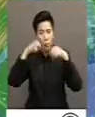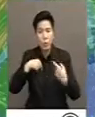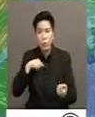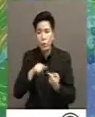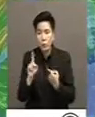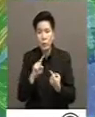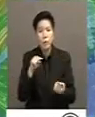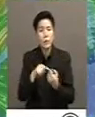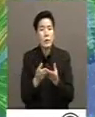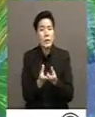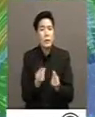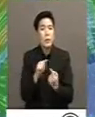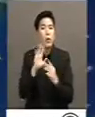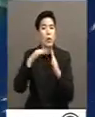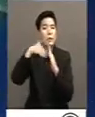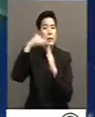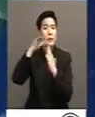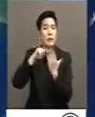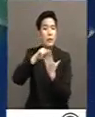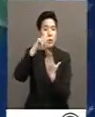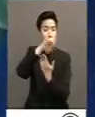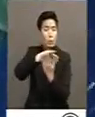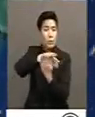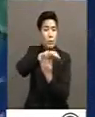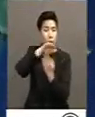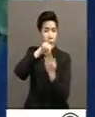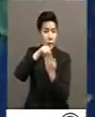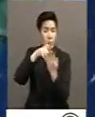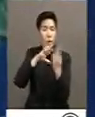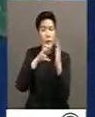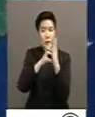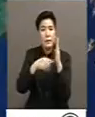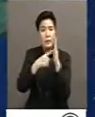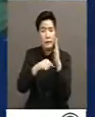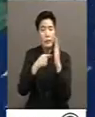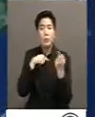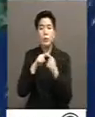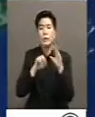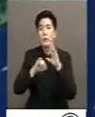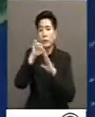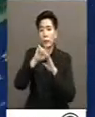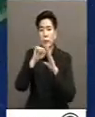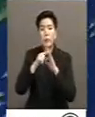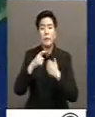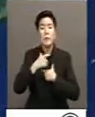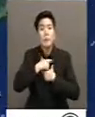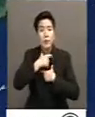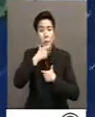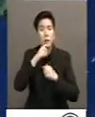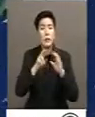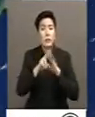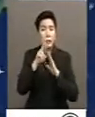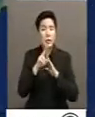จะเป็นพื้นที่ของทางด้านภาคเหนือทางด้านฝั่งตะวันตกรวมถึงบริเวณของพื้นที่ภาคกลางครับไม่ว่าจะเป็นเชียงใหม่แม่ฮ่องสอนเชียงรายร